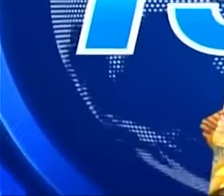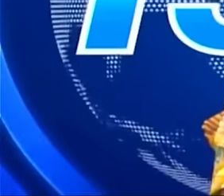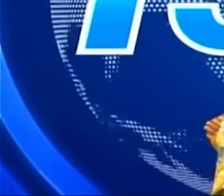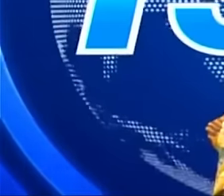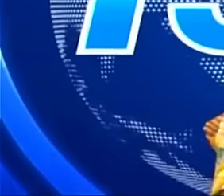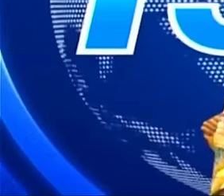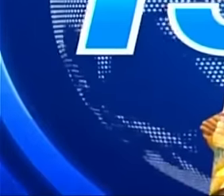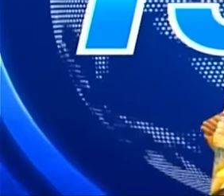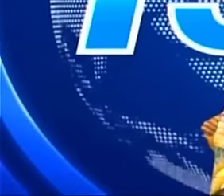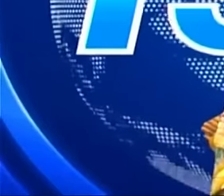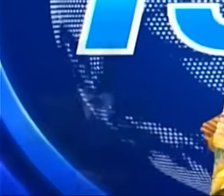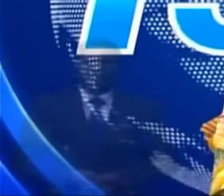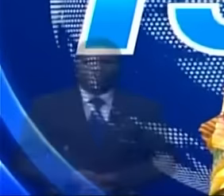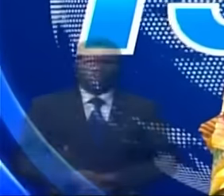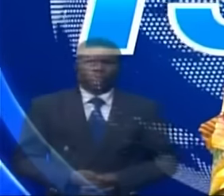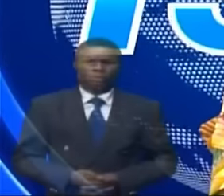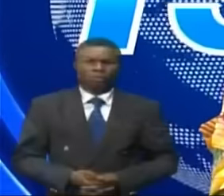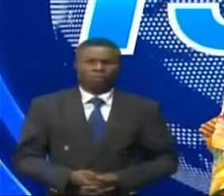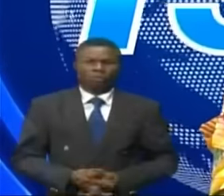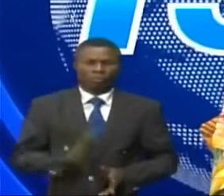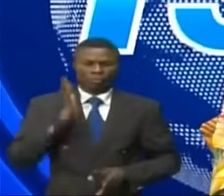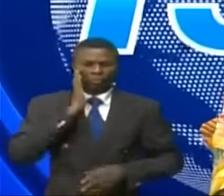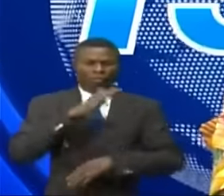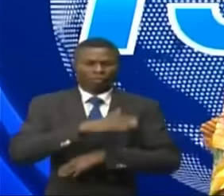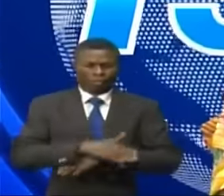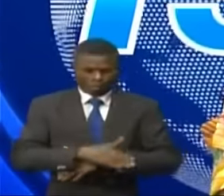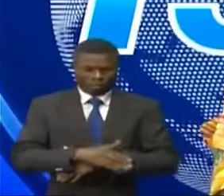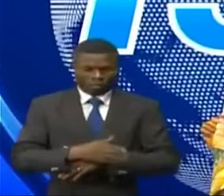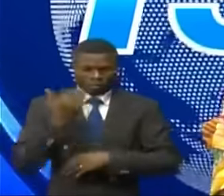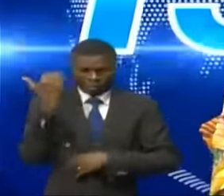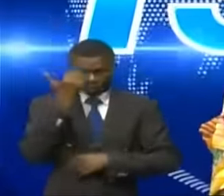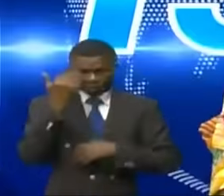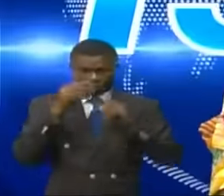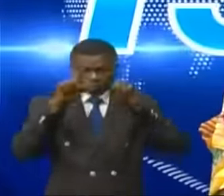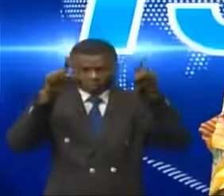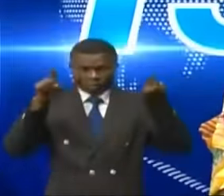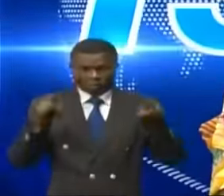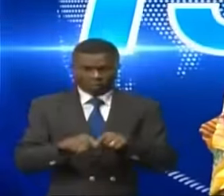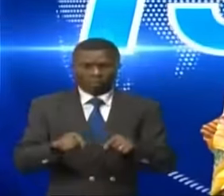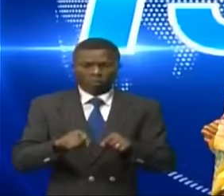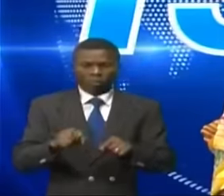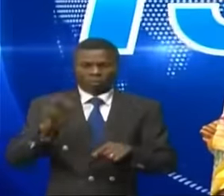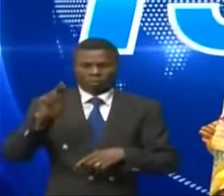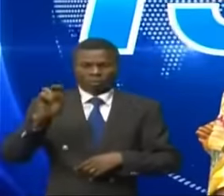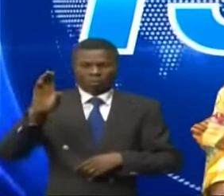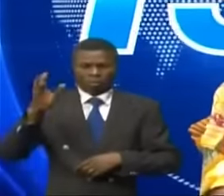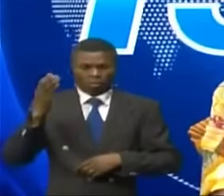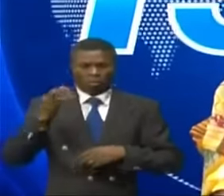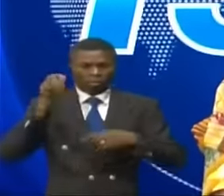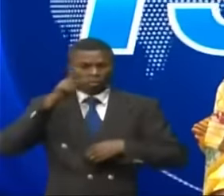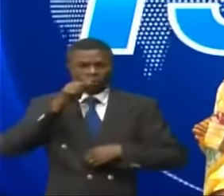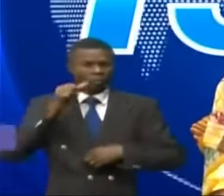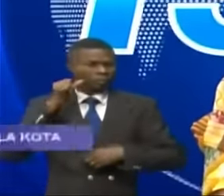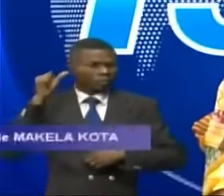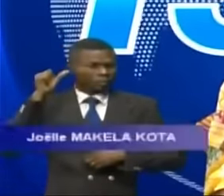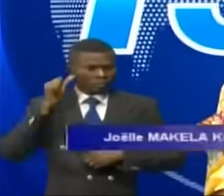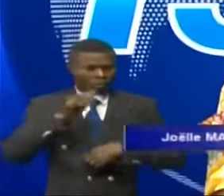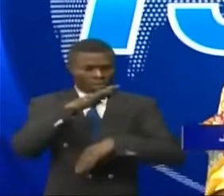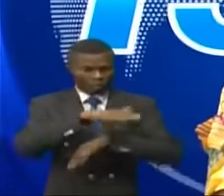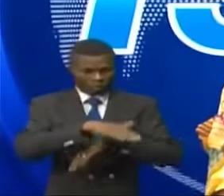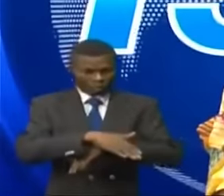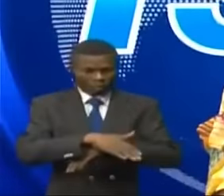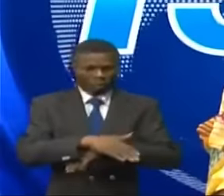Voilà, monsieur, bonsoir et bienvenue à ce journal de 19h sur la RTNC. Le président de la République a échangé hier lundi dans la soirée